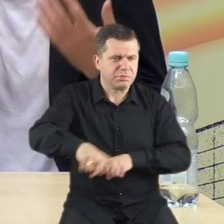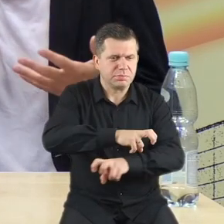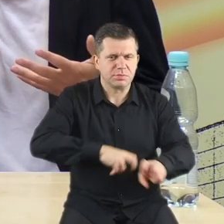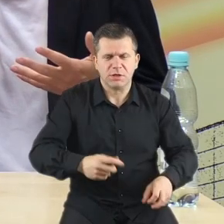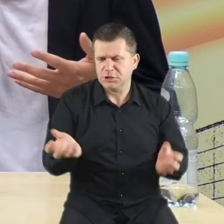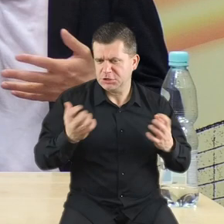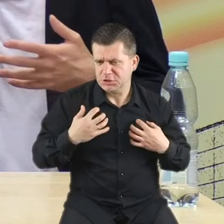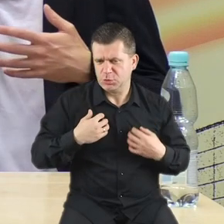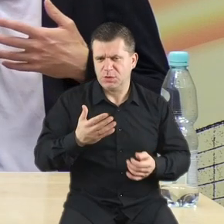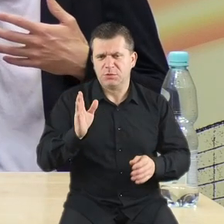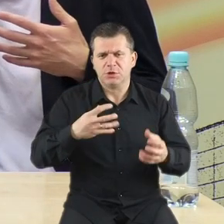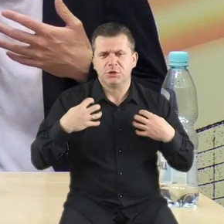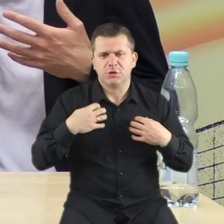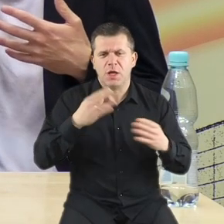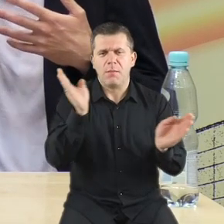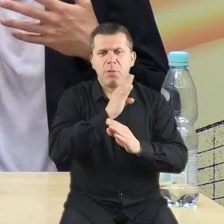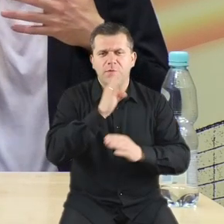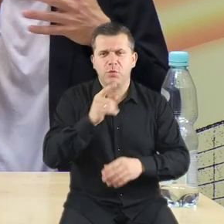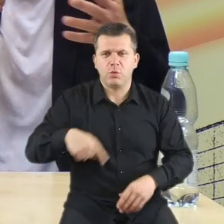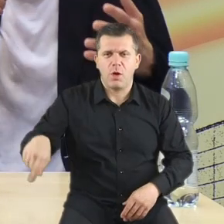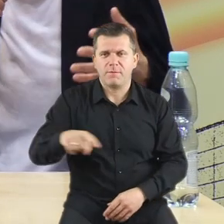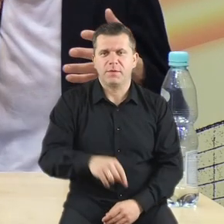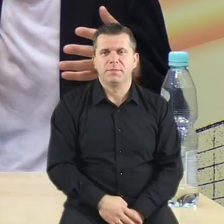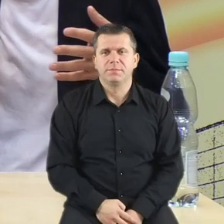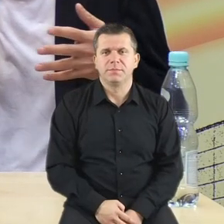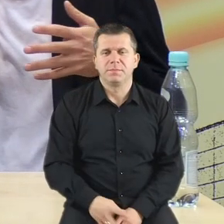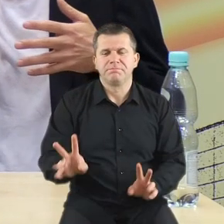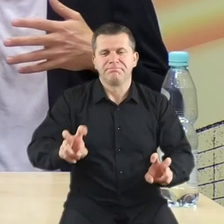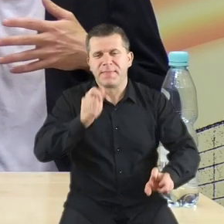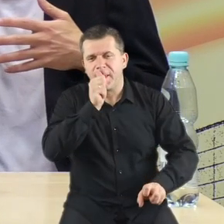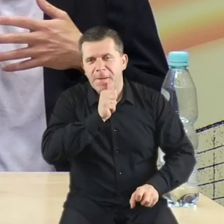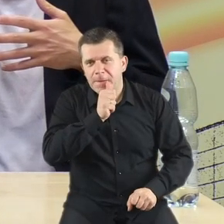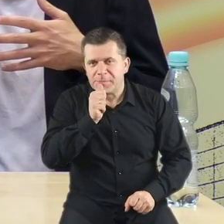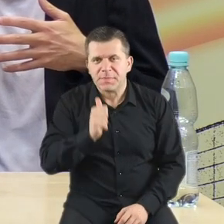takim podwórkowym. Te tajemnice,